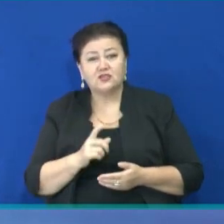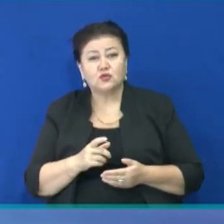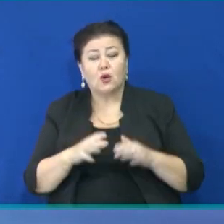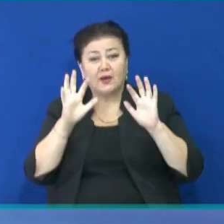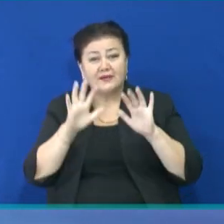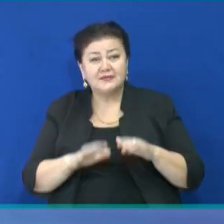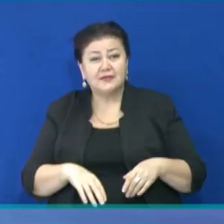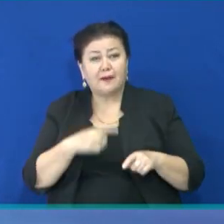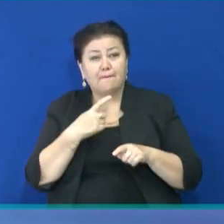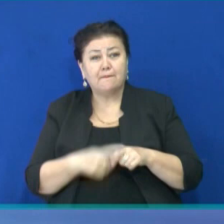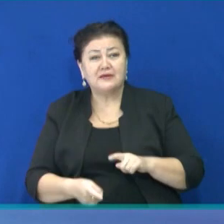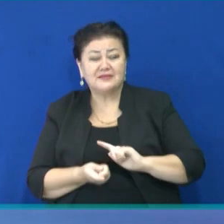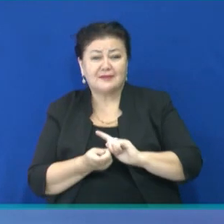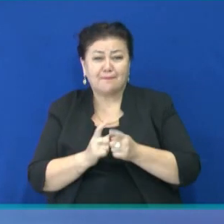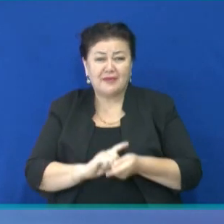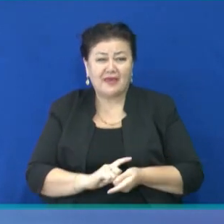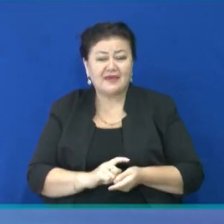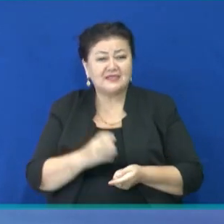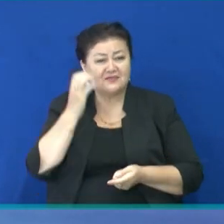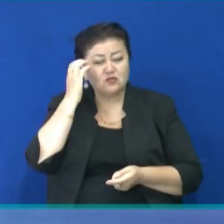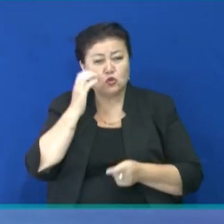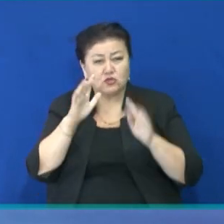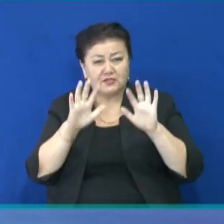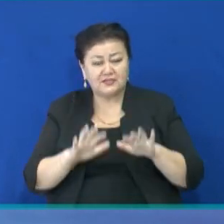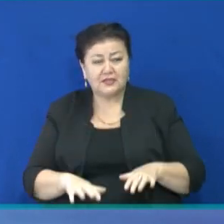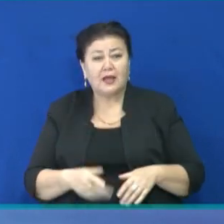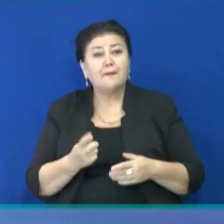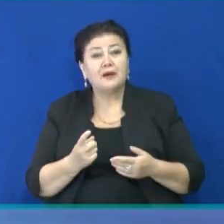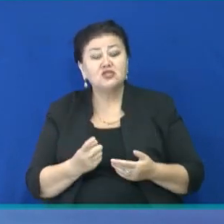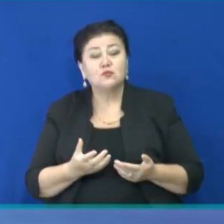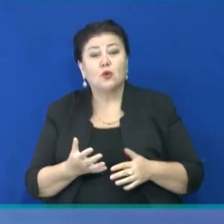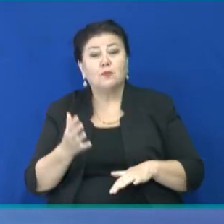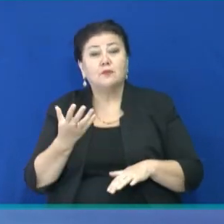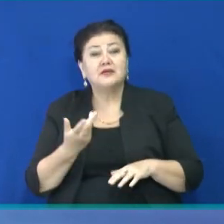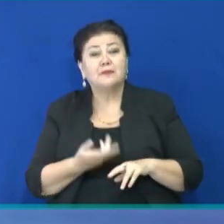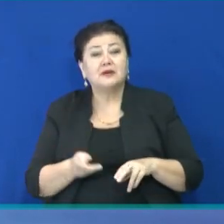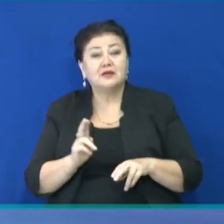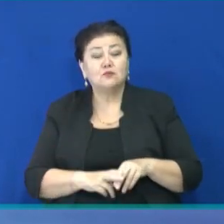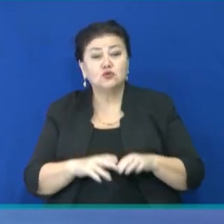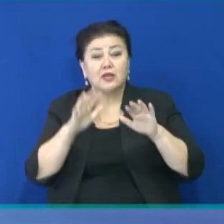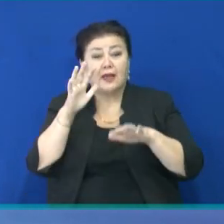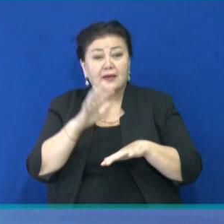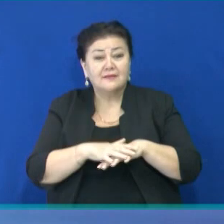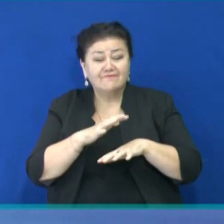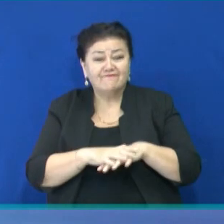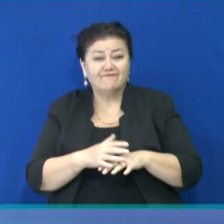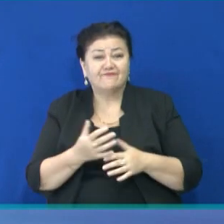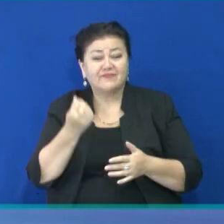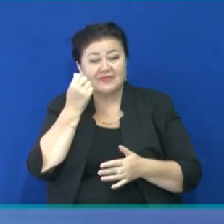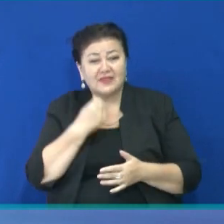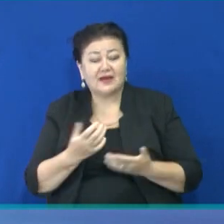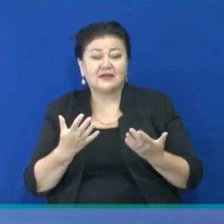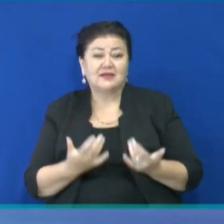ескірген электр сүзгілері себеп болып отыр. Осының салдарынан қазандықтардан шыққан қара күйе қаланы басып тұрады.